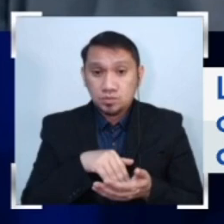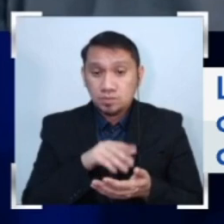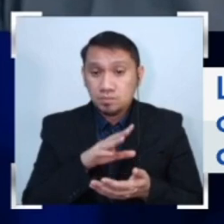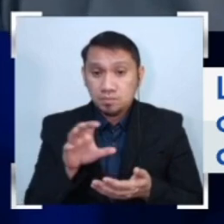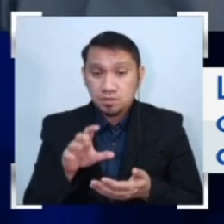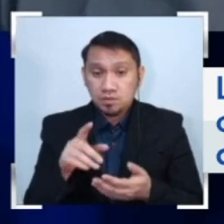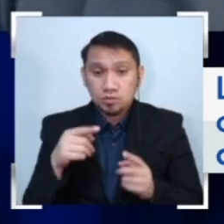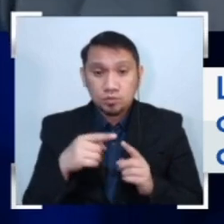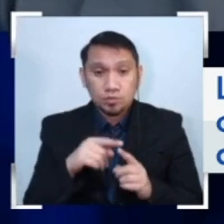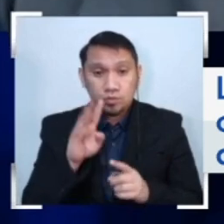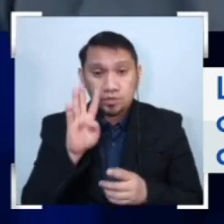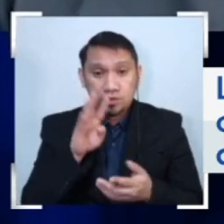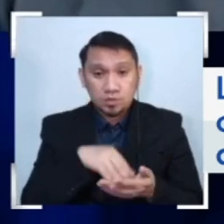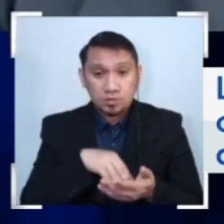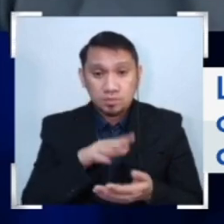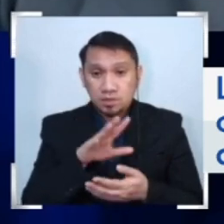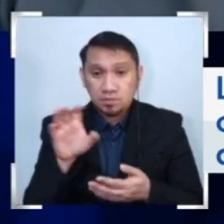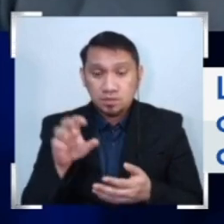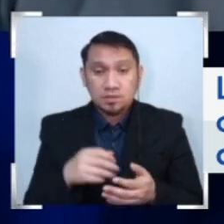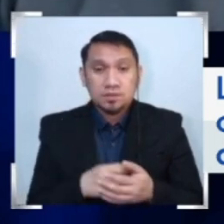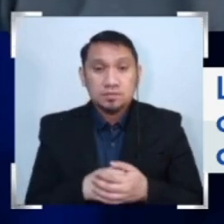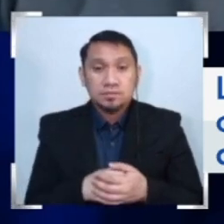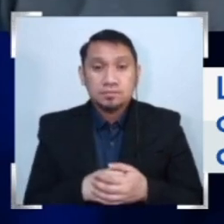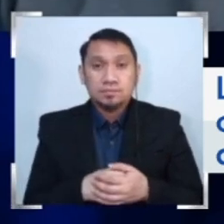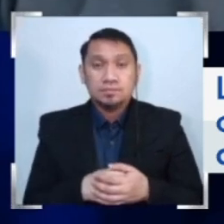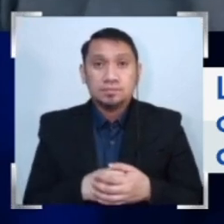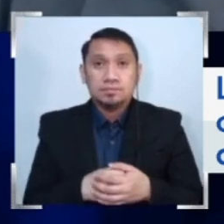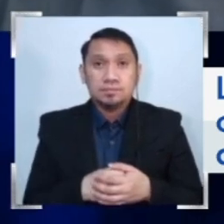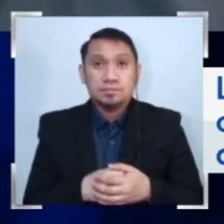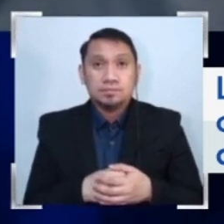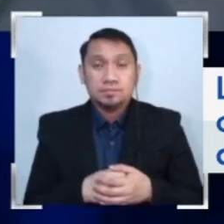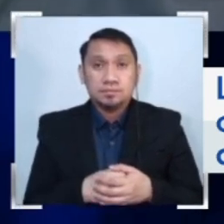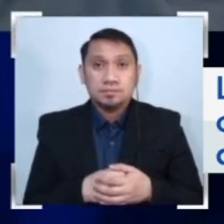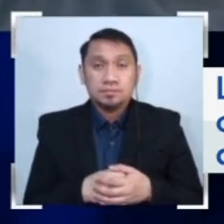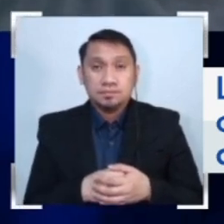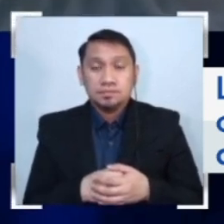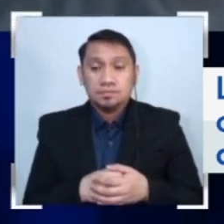4,500. Mm-hmm. Pagka po yung